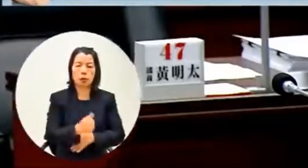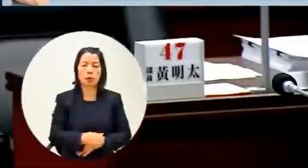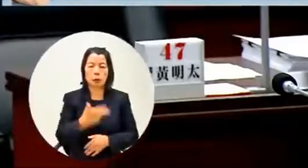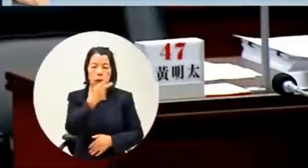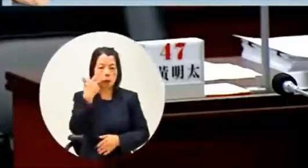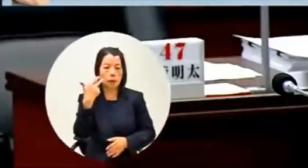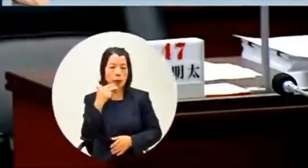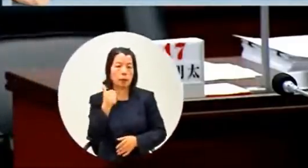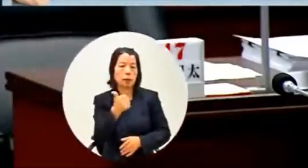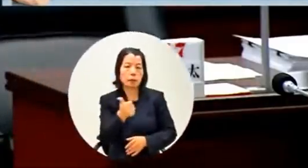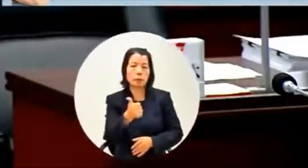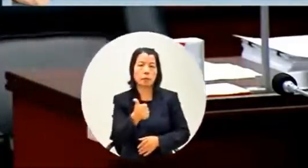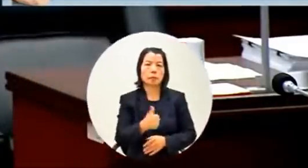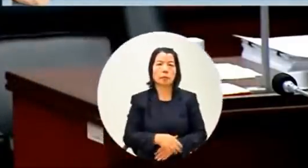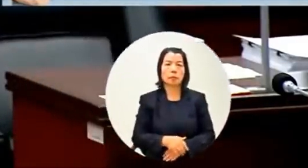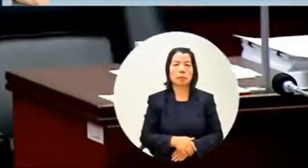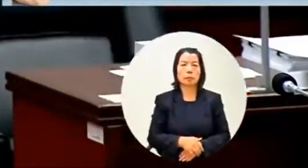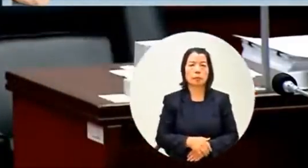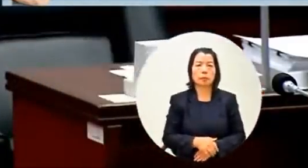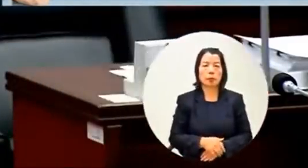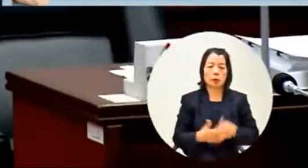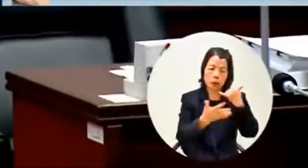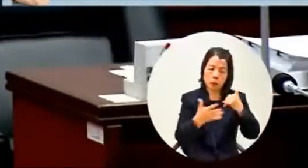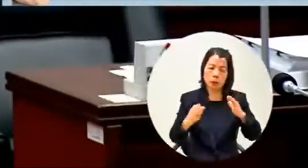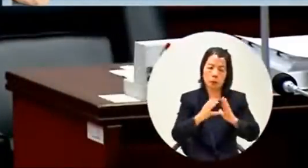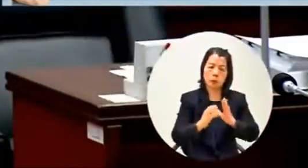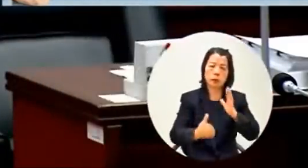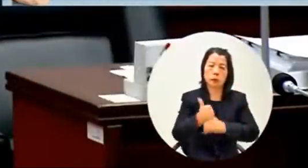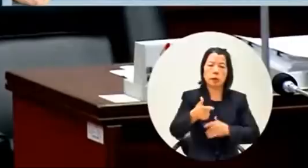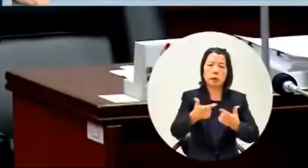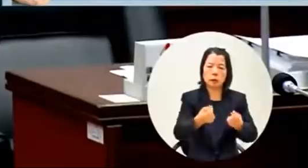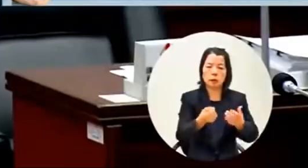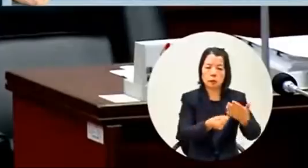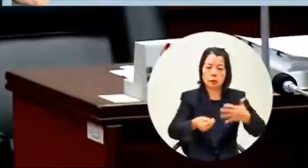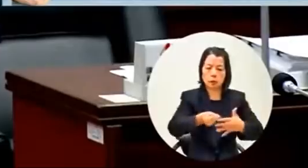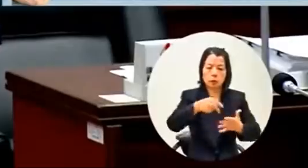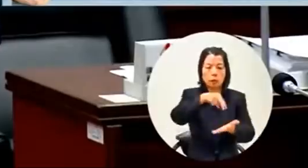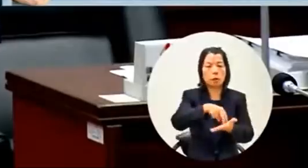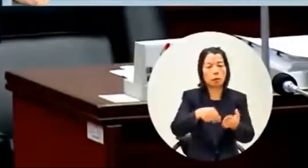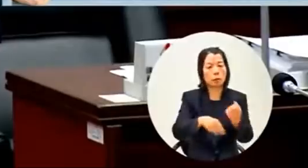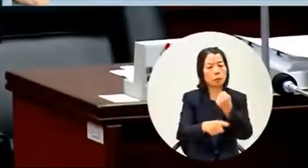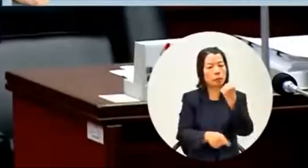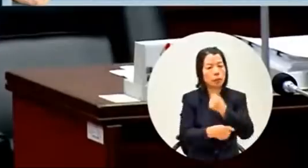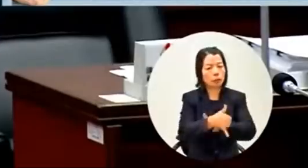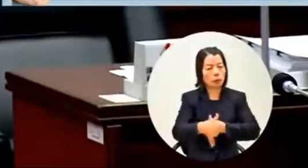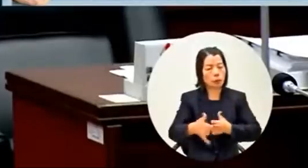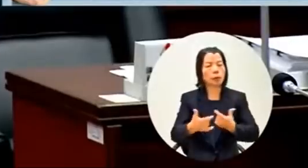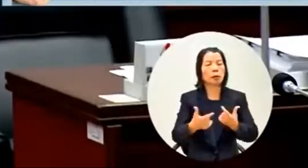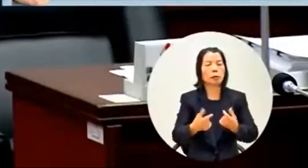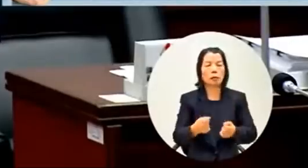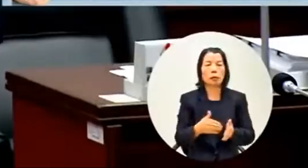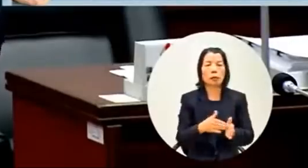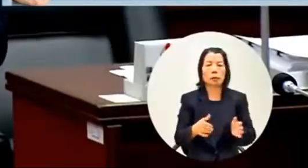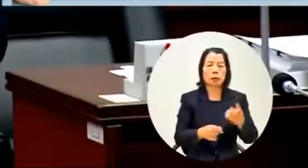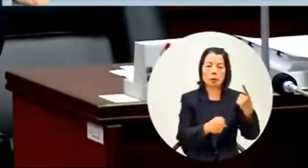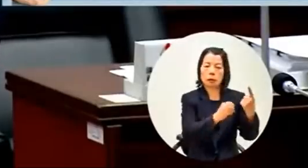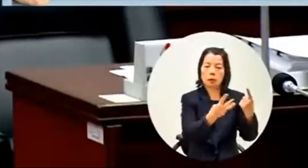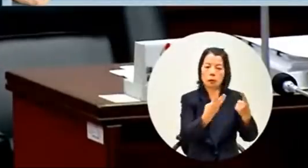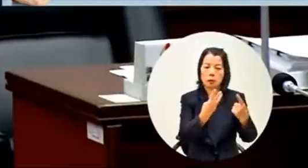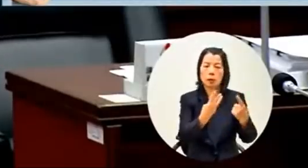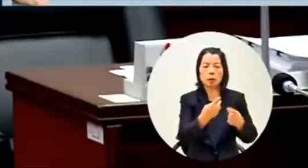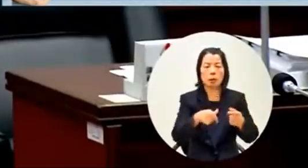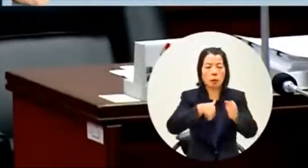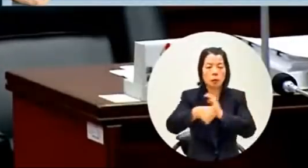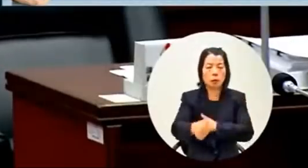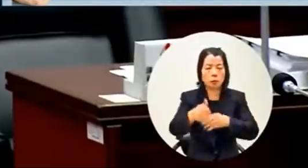时他还是那个海洋局局长，现在已经高升到立法委员齁，他在103年有到厦门去